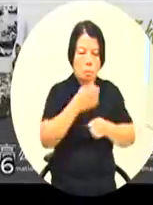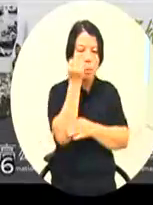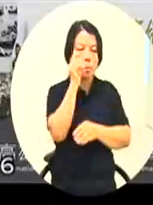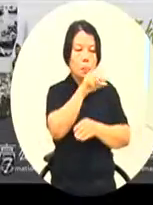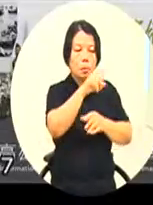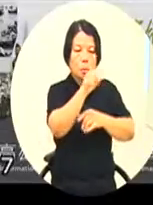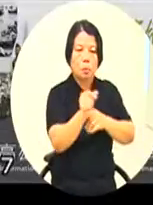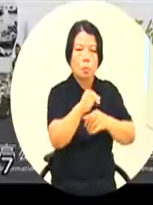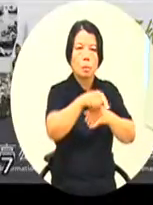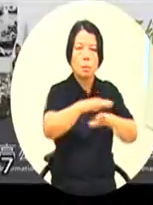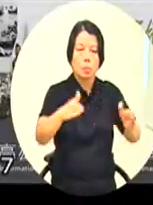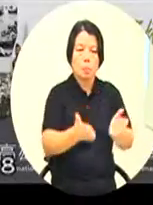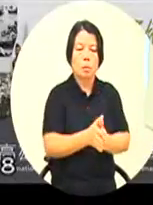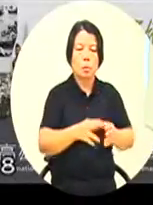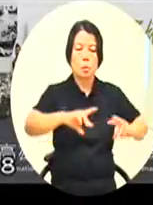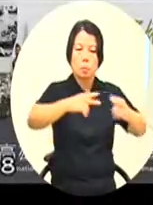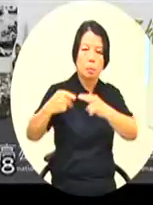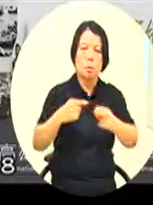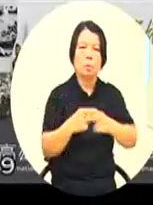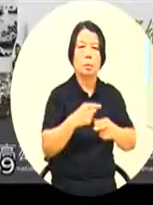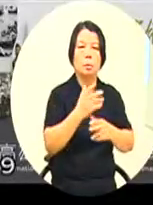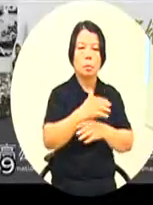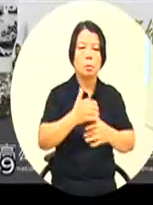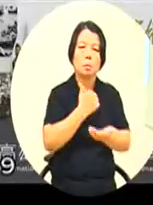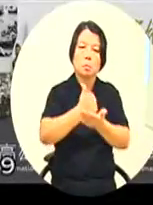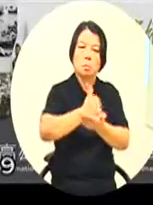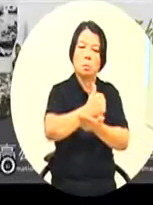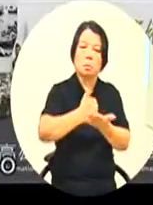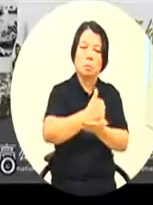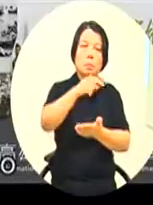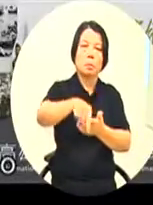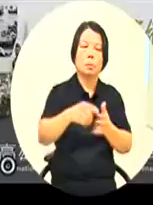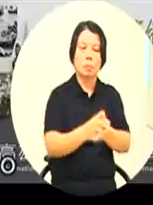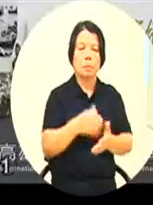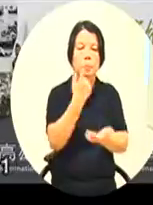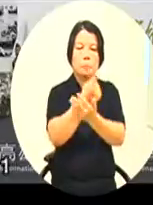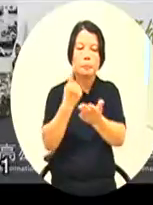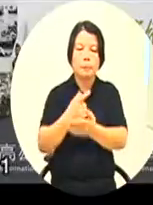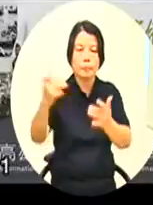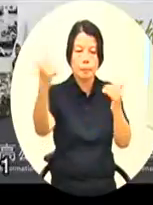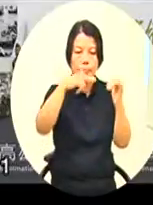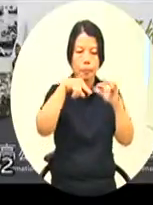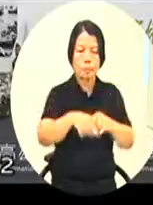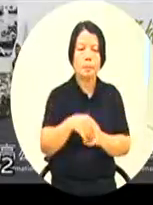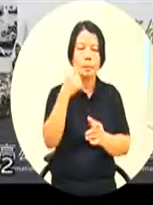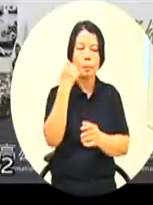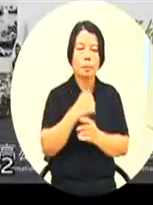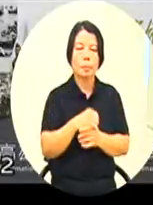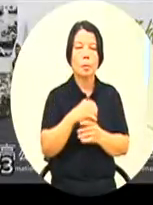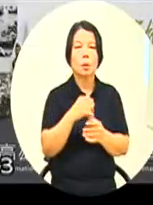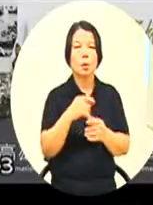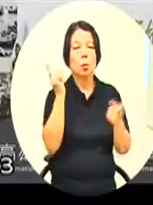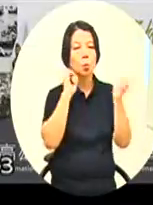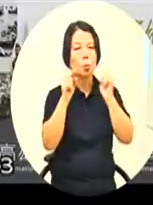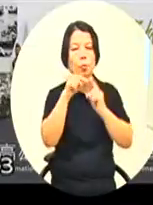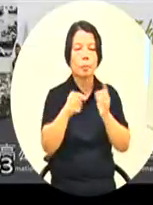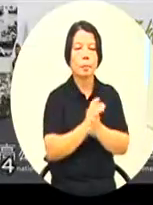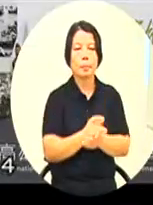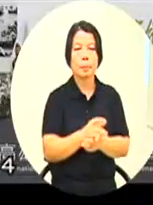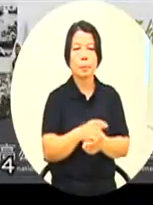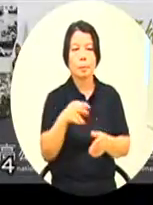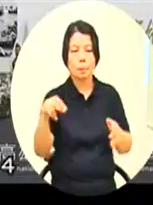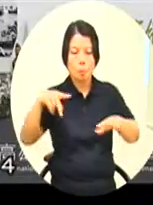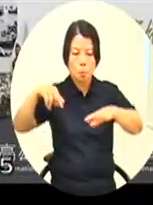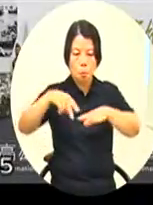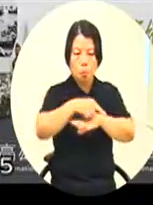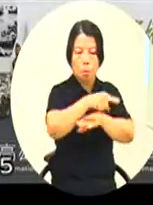一个翻转宿命的系列哈，我们希望每一位来到高雄的旅客在这个匆匆的行旅之中都能够走过这一条